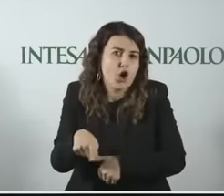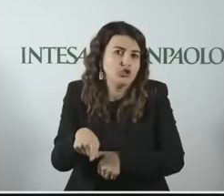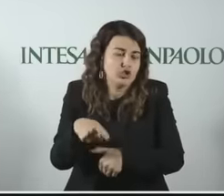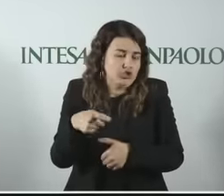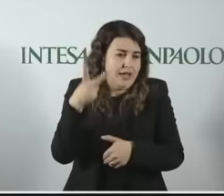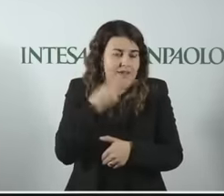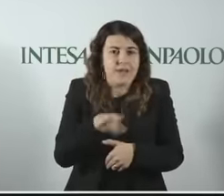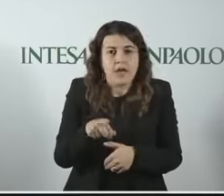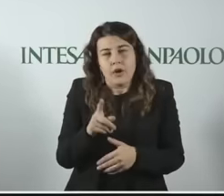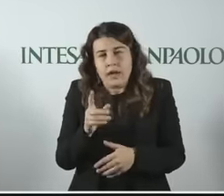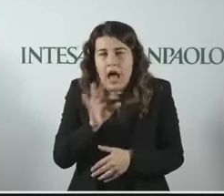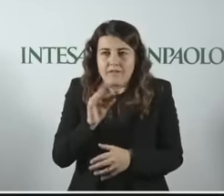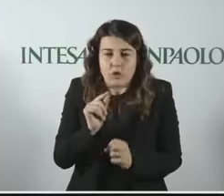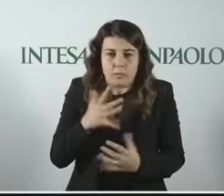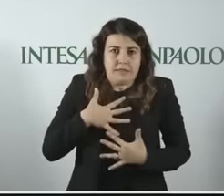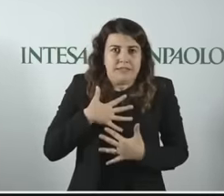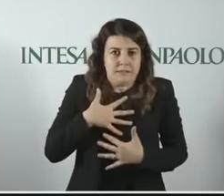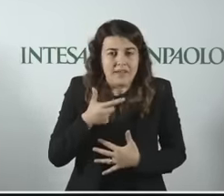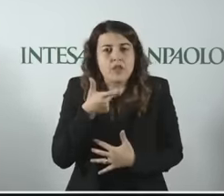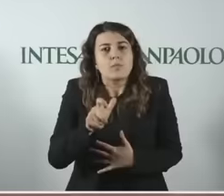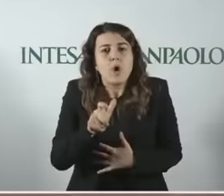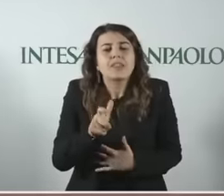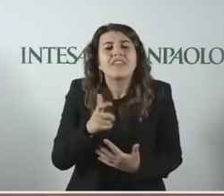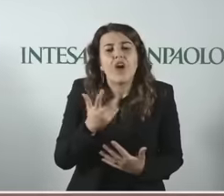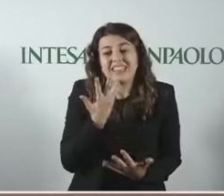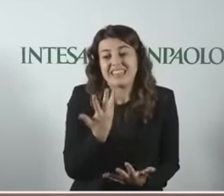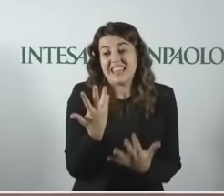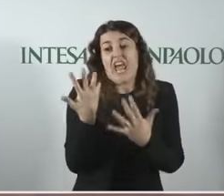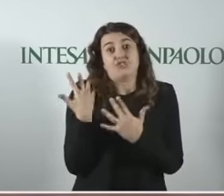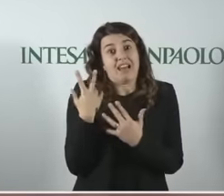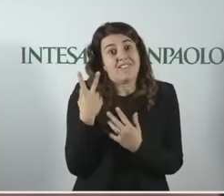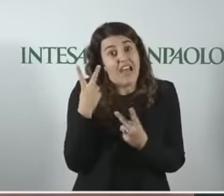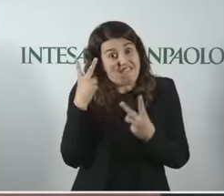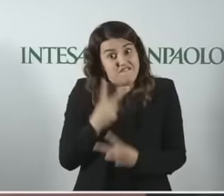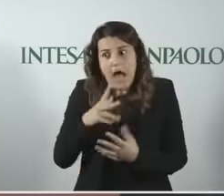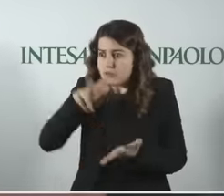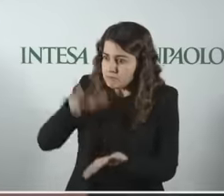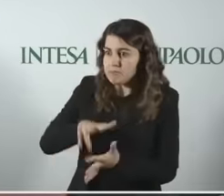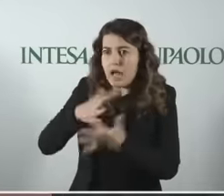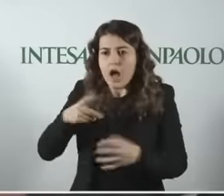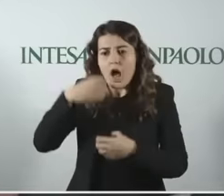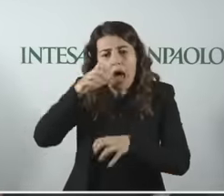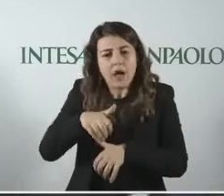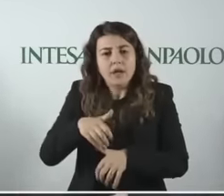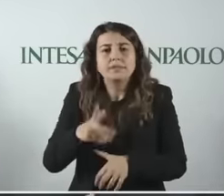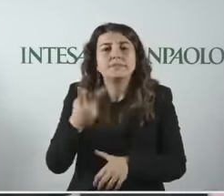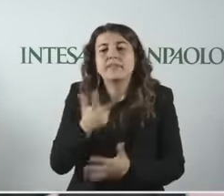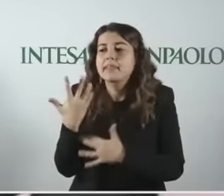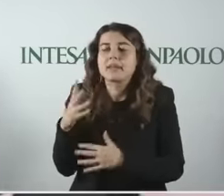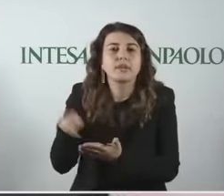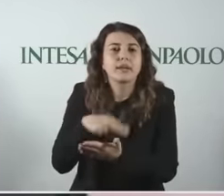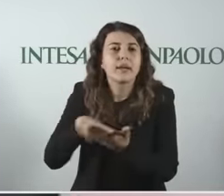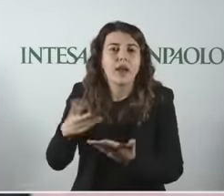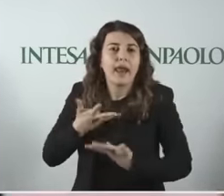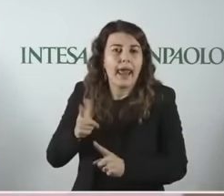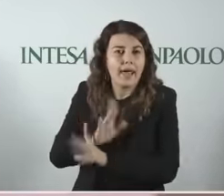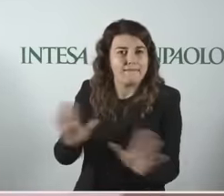leggermente inquietante Eh che quello che era vero 10 anni fa all'improvviso si scopre che non è vero niente perché c'era una datazione